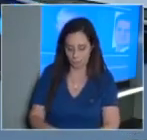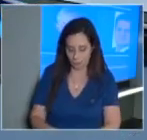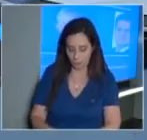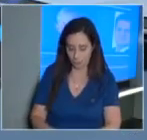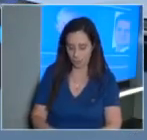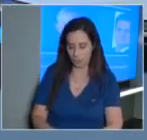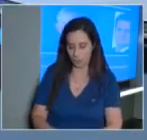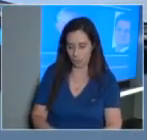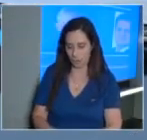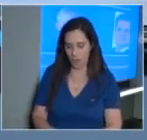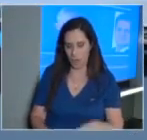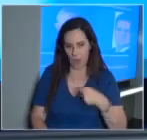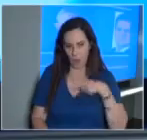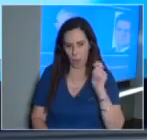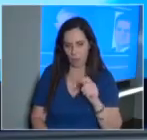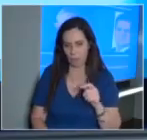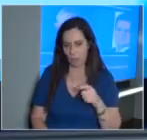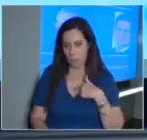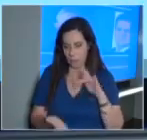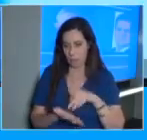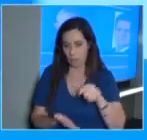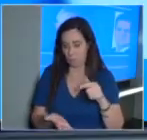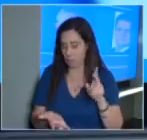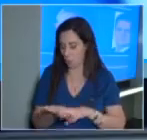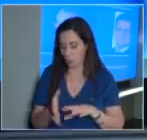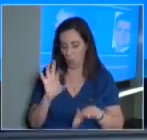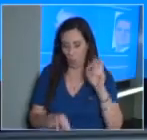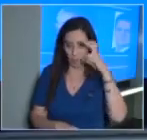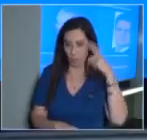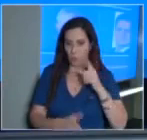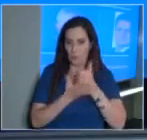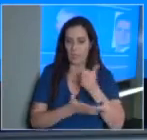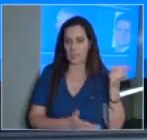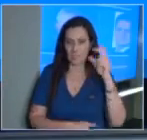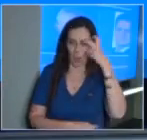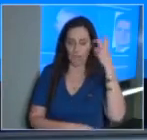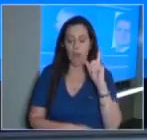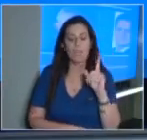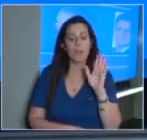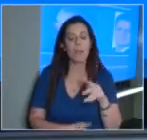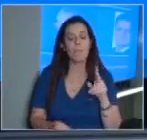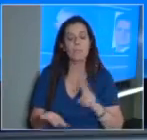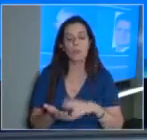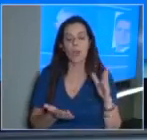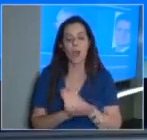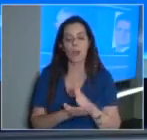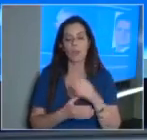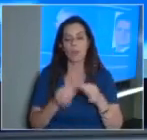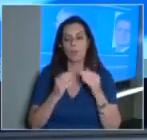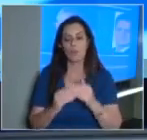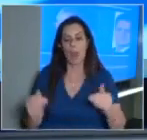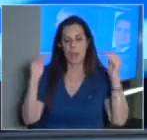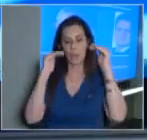אמרנו, אנחנו נמצאים בכנסת בזכות הבוחרים הערבים, אנחנו חייבים לייצג אותם, אבל גם בזכות החלטה של